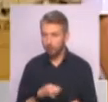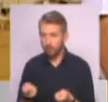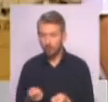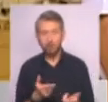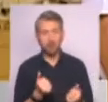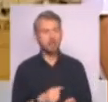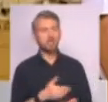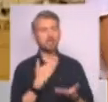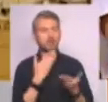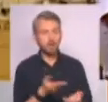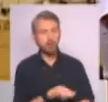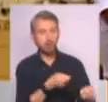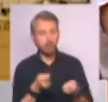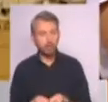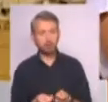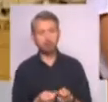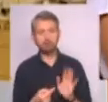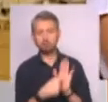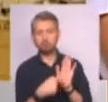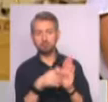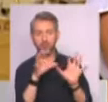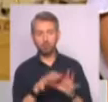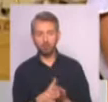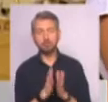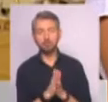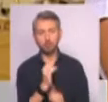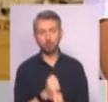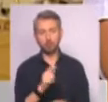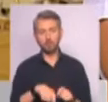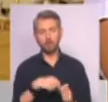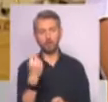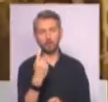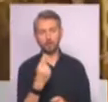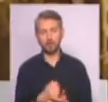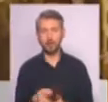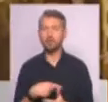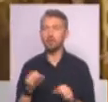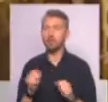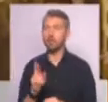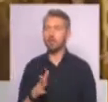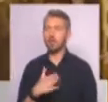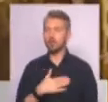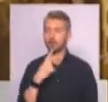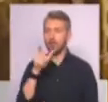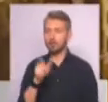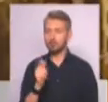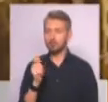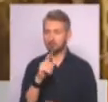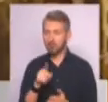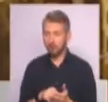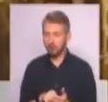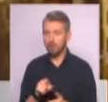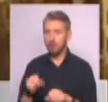Постачальника з вимогою, посилаючись на норму закону, будьте люб'язні, зробіть повірку лічильників. Чи може, як наш глядач задав запитання, постачальник